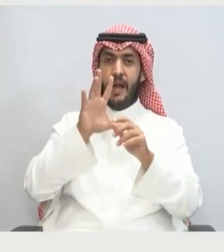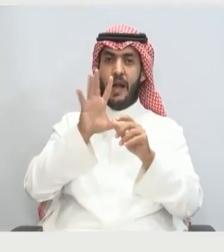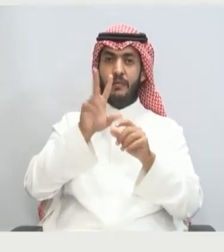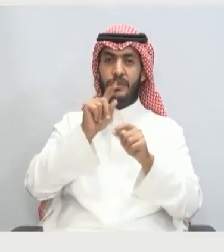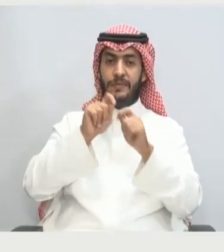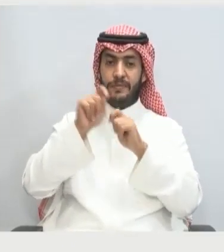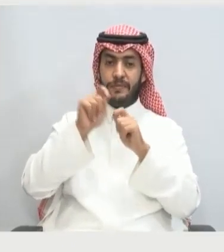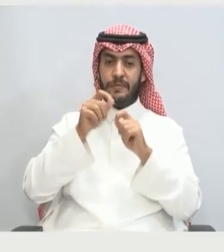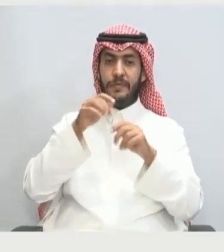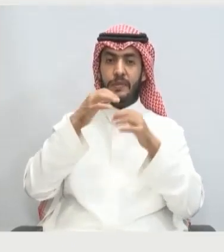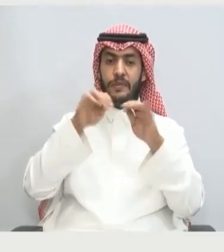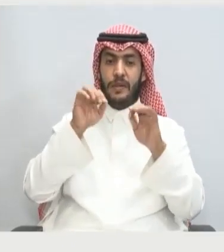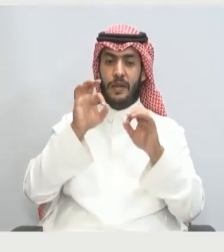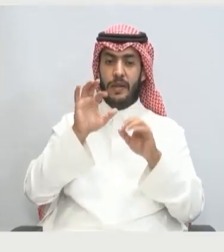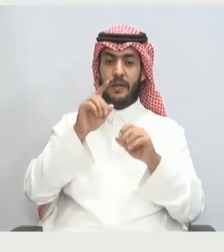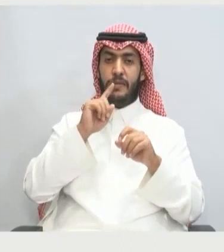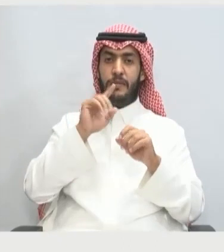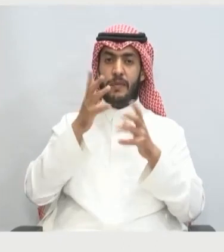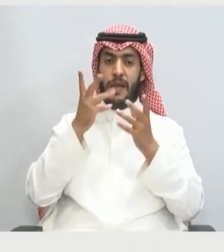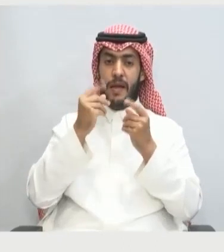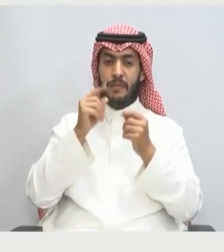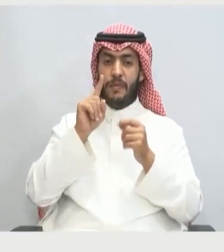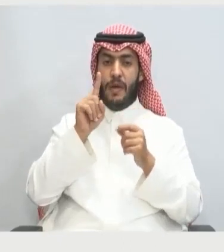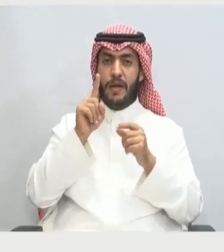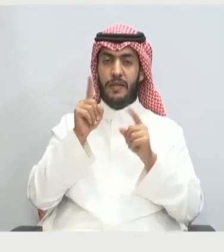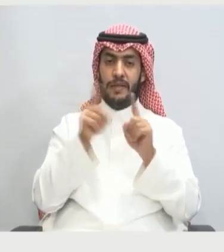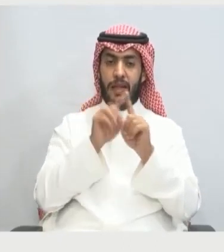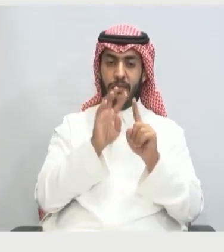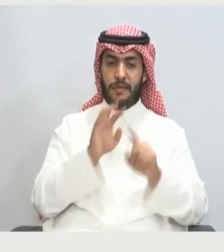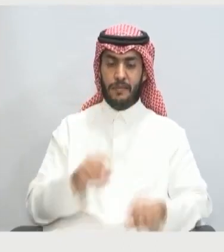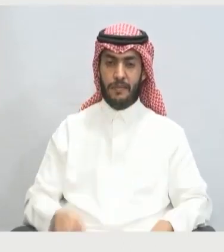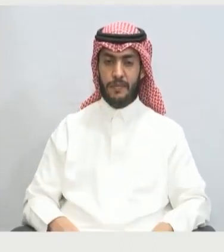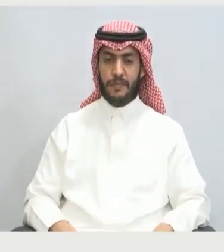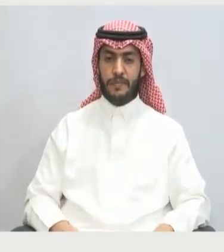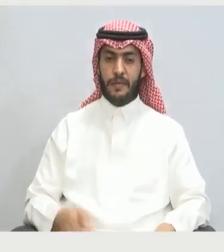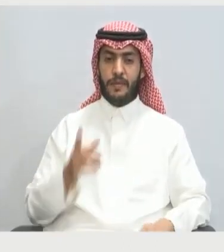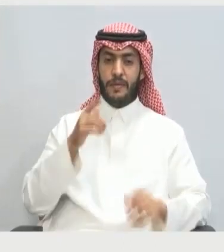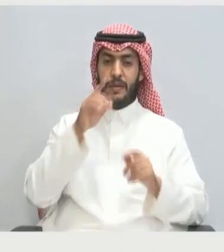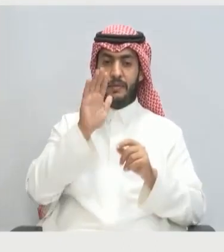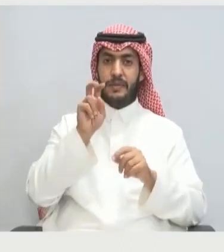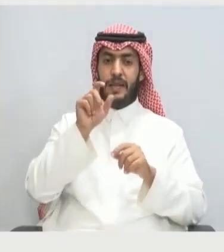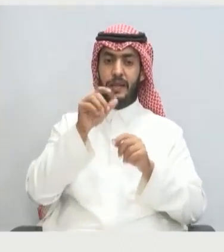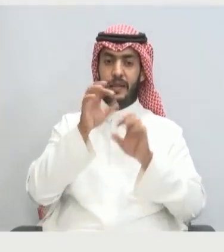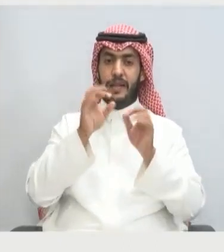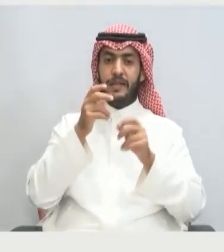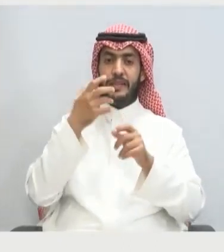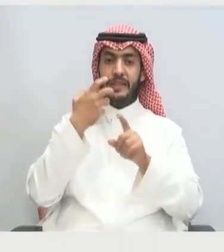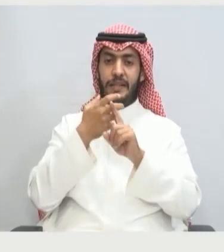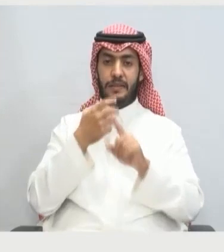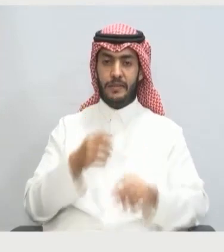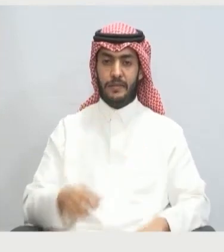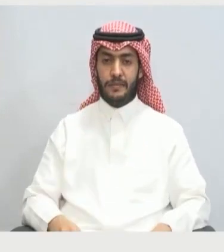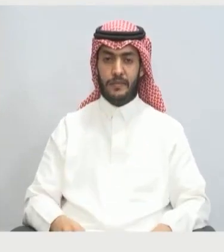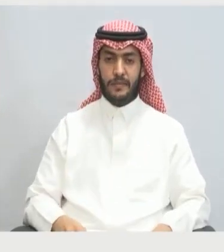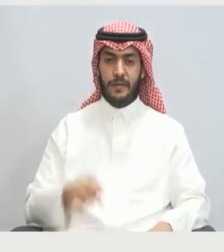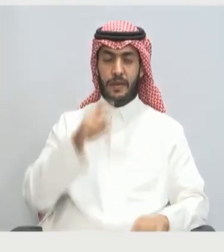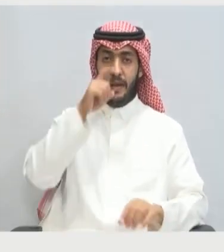ملم طولها 150 ملم مرقمه من الواحد الى الاربعه كذلك الساق تحريك زجاجيه